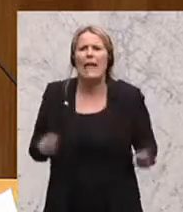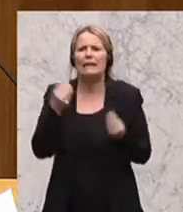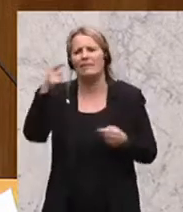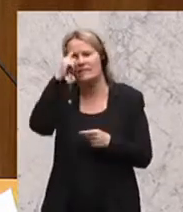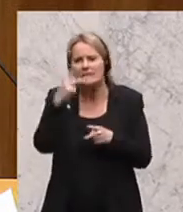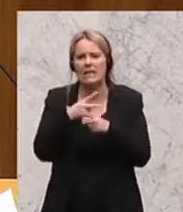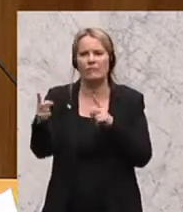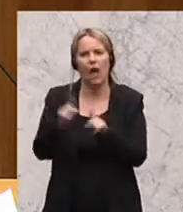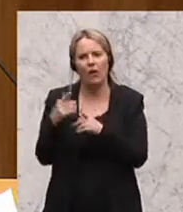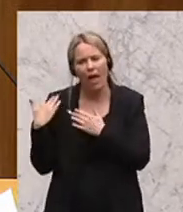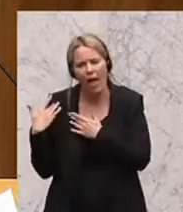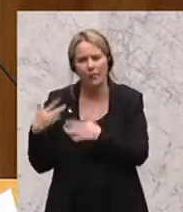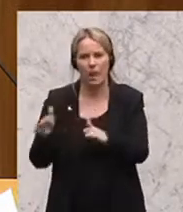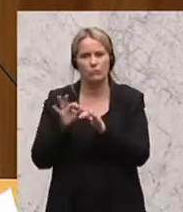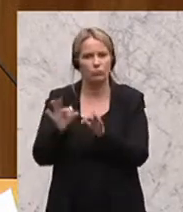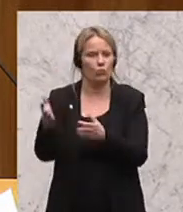auch eine Entlastung